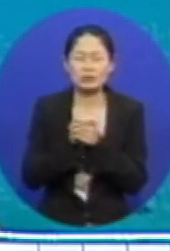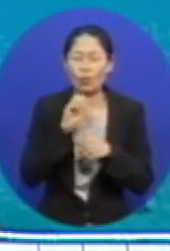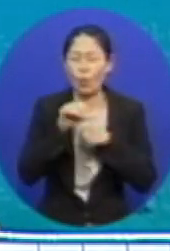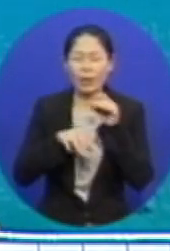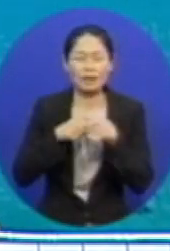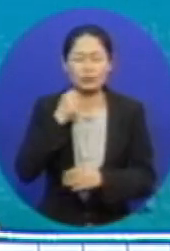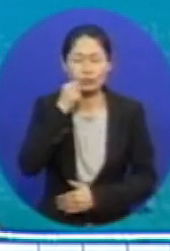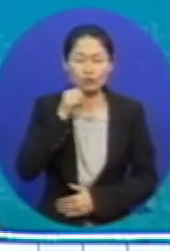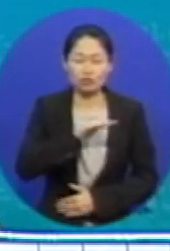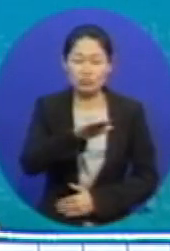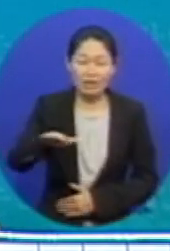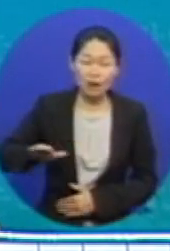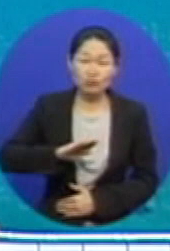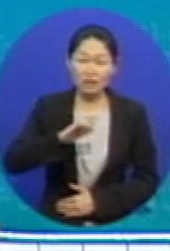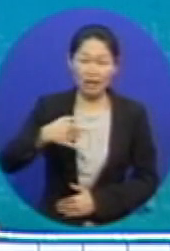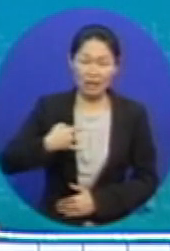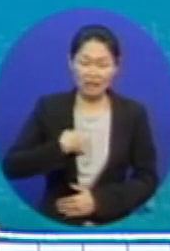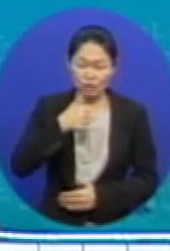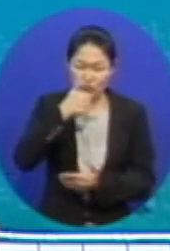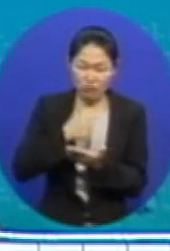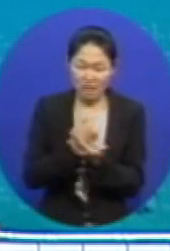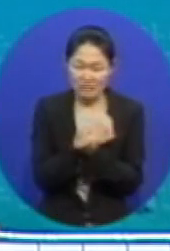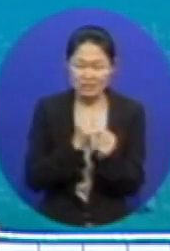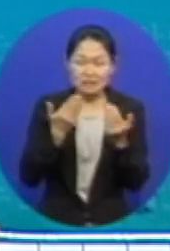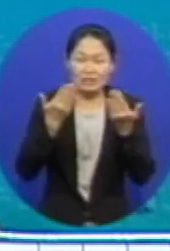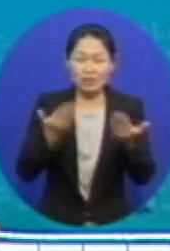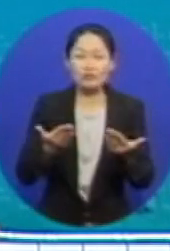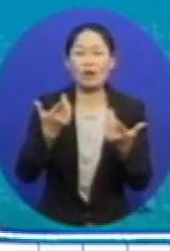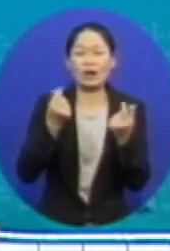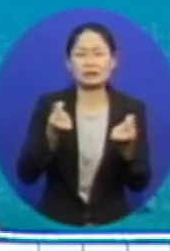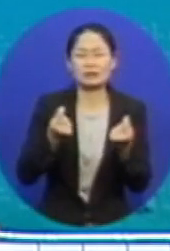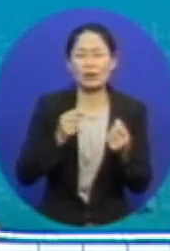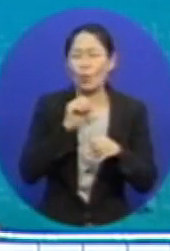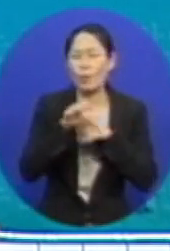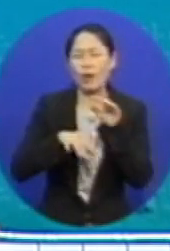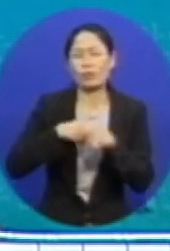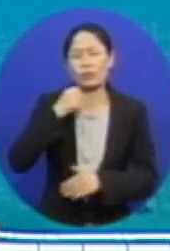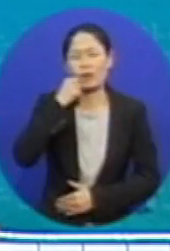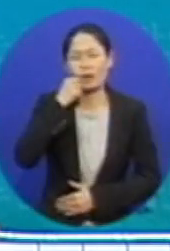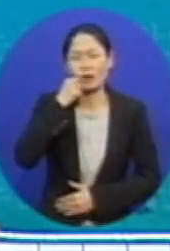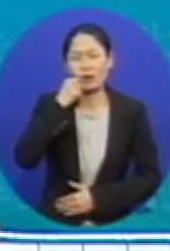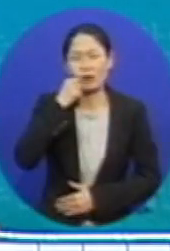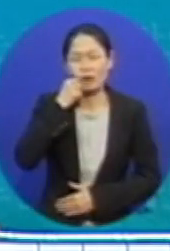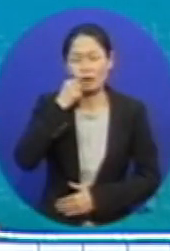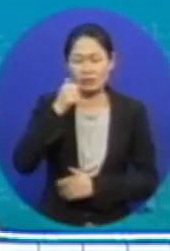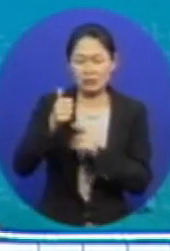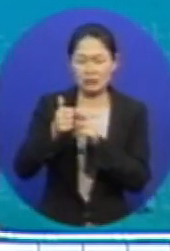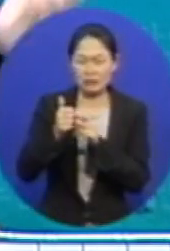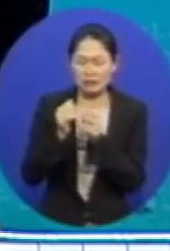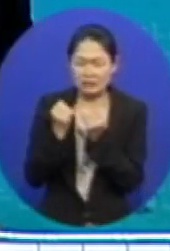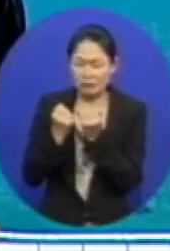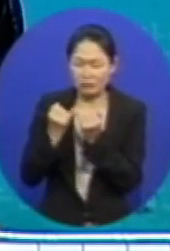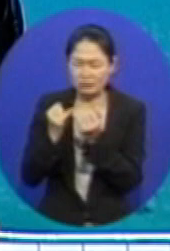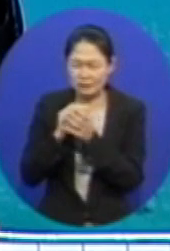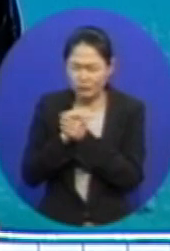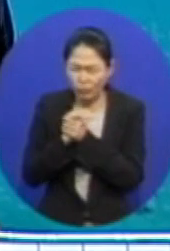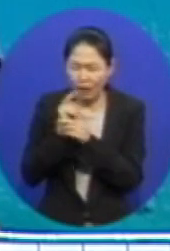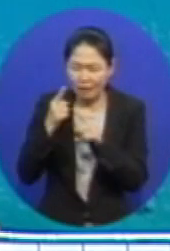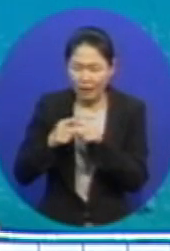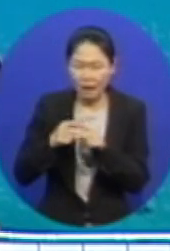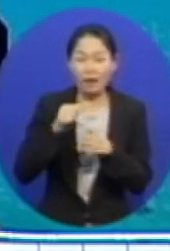우리에게 죄 지은 자를 사하여 준 것같이 이 고백을 할 수가 없어요 그가 예배 드리다 가 나갔어요